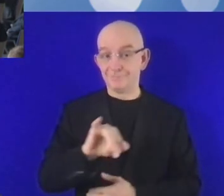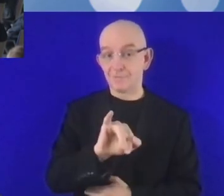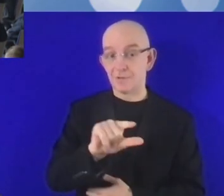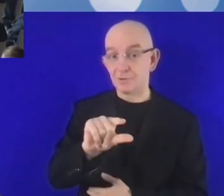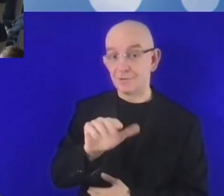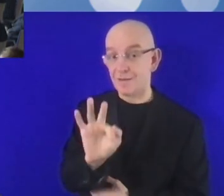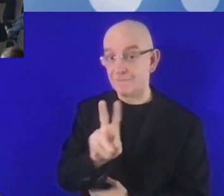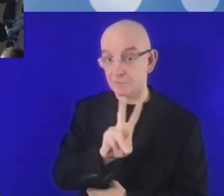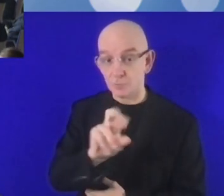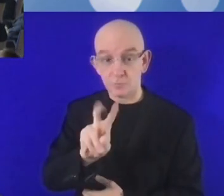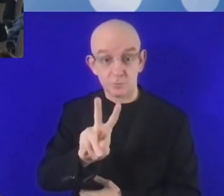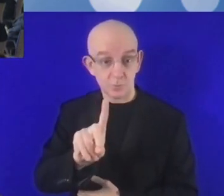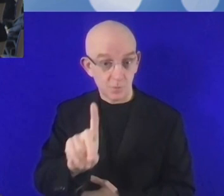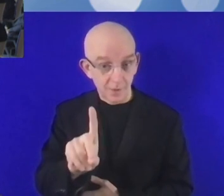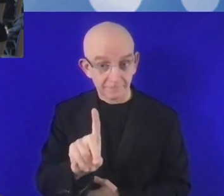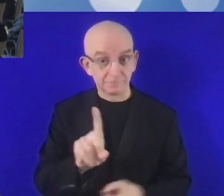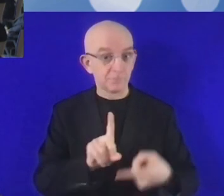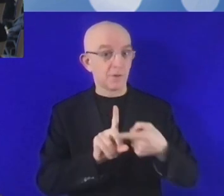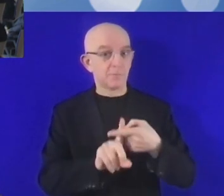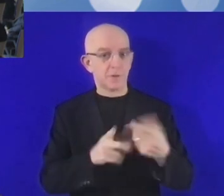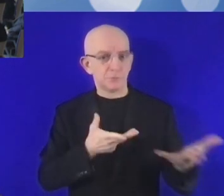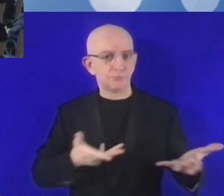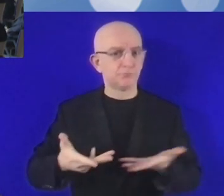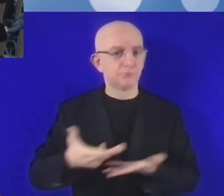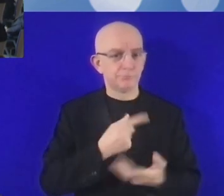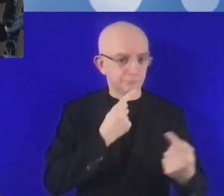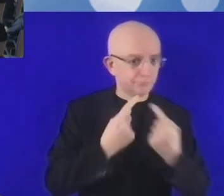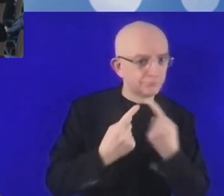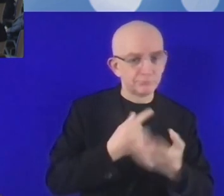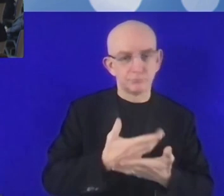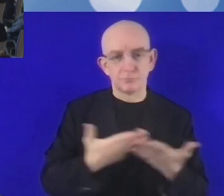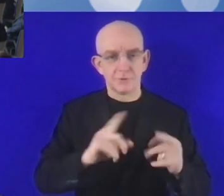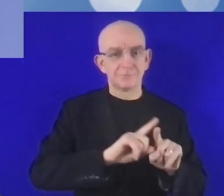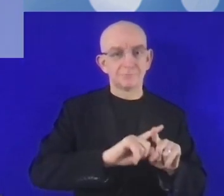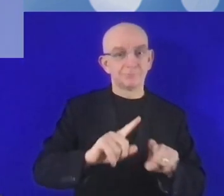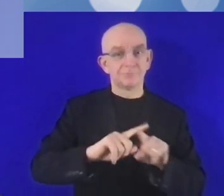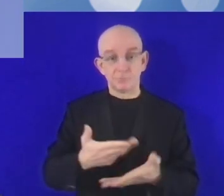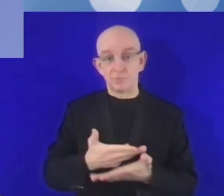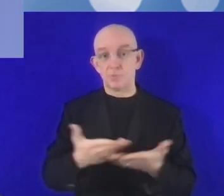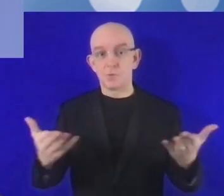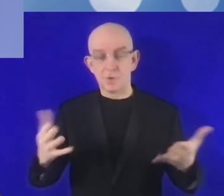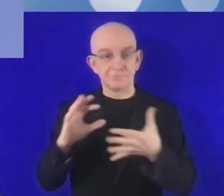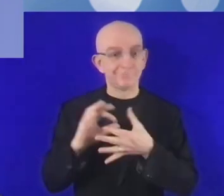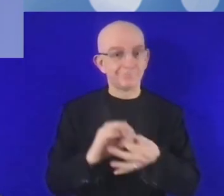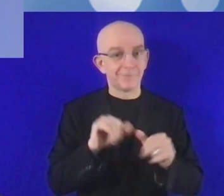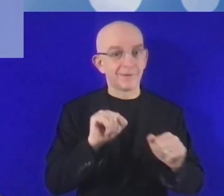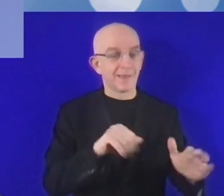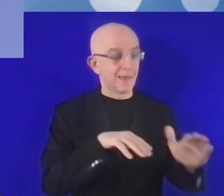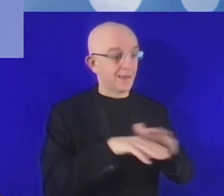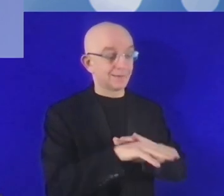政府代表、企业家、科学家的一些发言，而